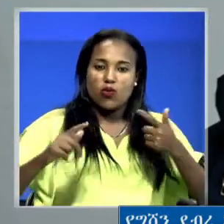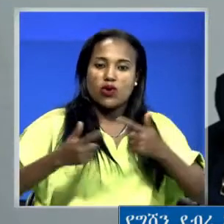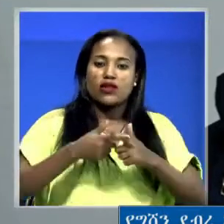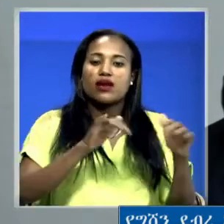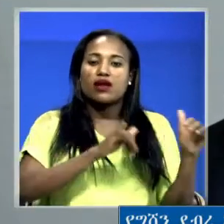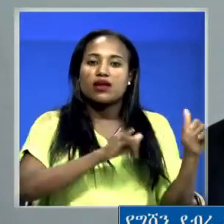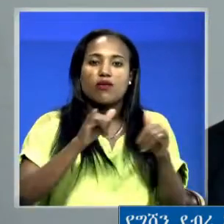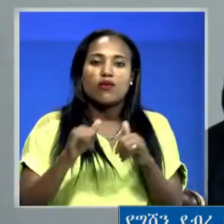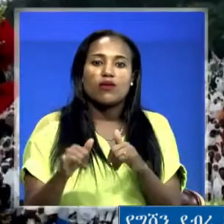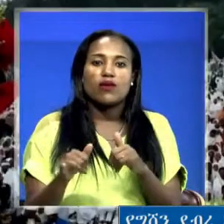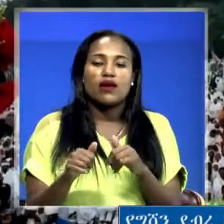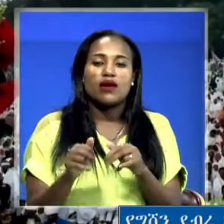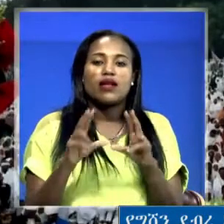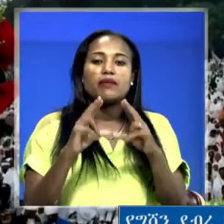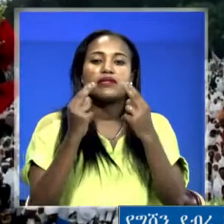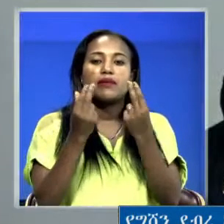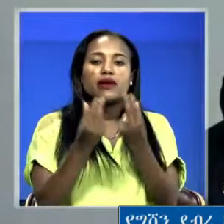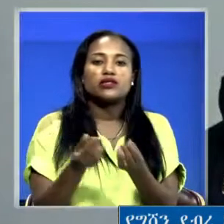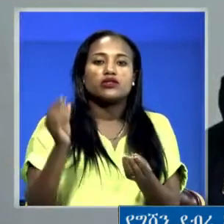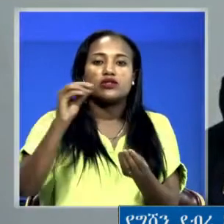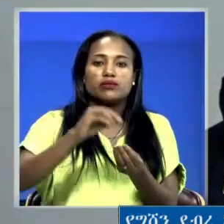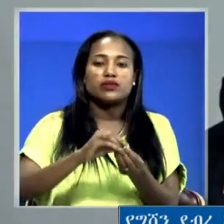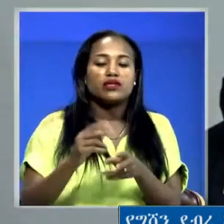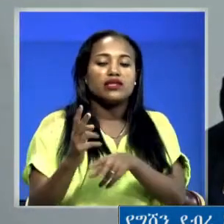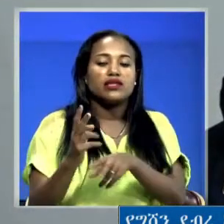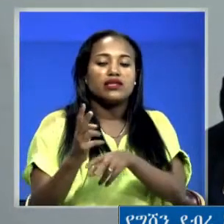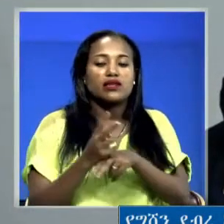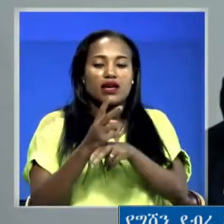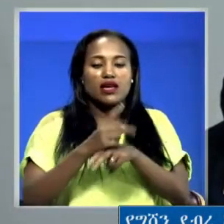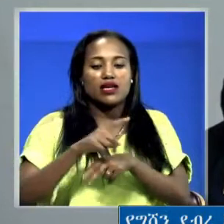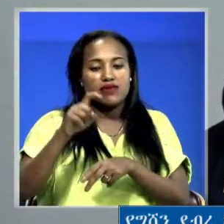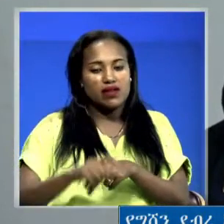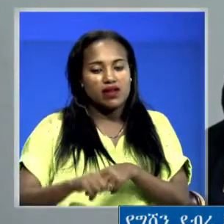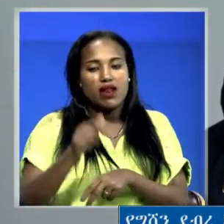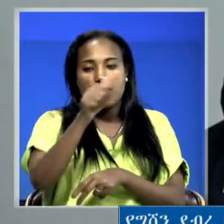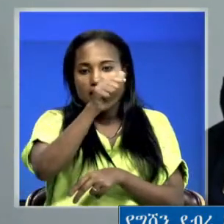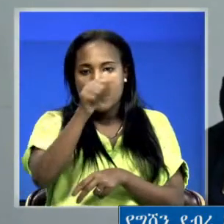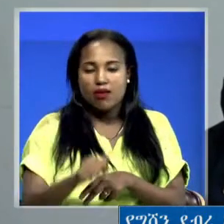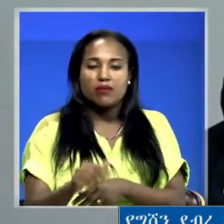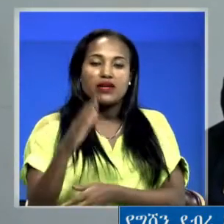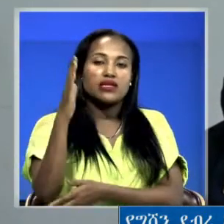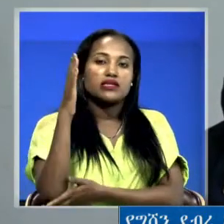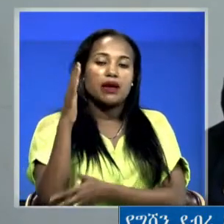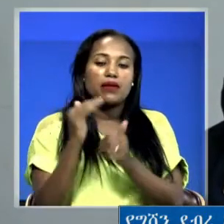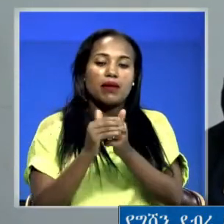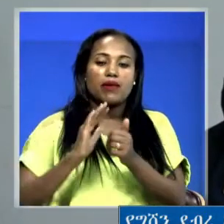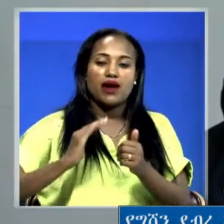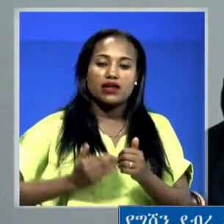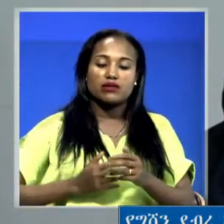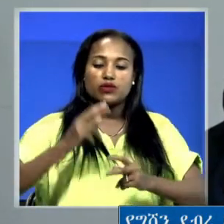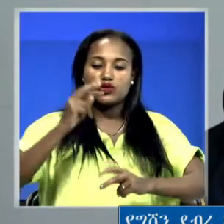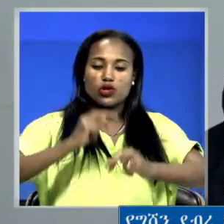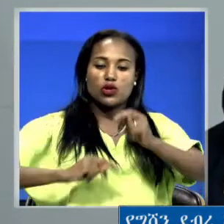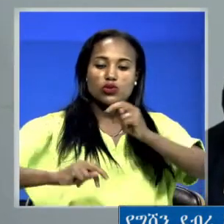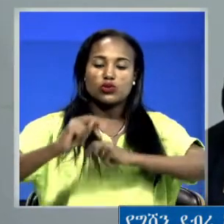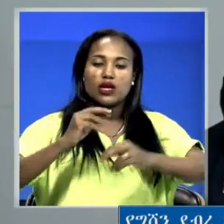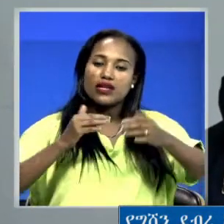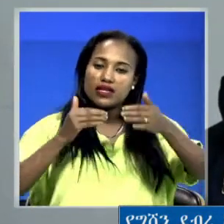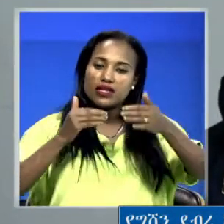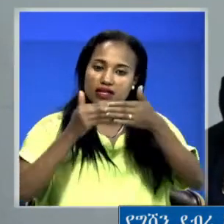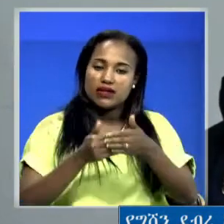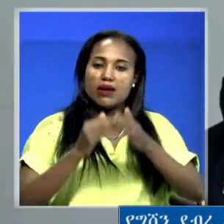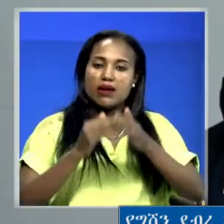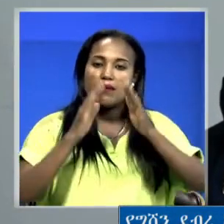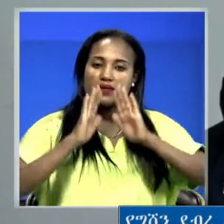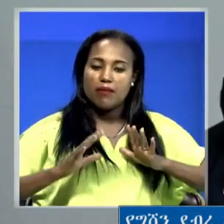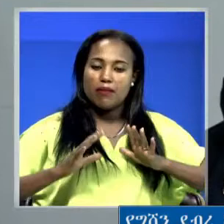ደግሞ ለቤተሰባችንም ጭምር ጥንቃቄ ያስፈልጋል። ለማንኛውም እግዚአብሔር አምላካችን በቸርነቱ እዚህ እንዳደረሰን